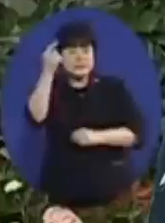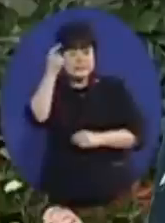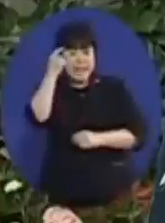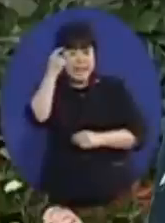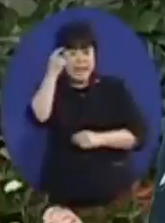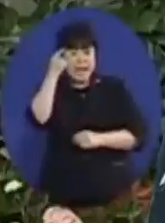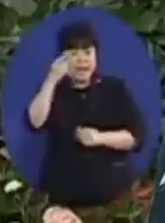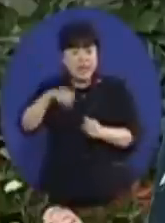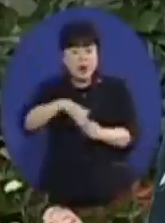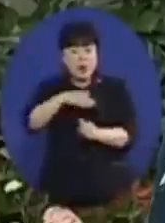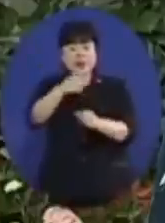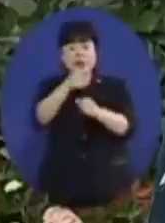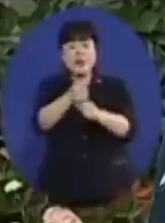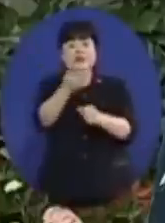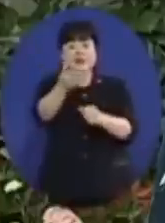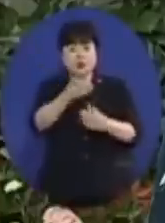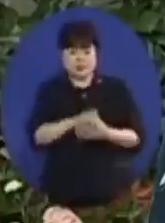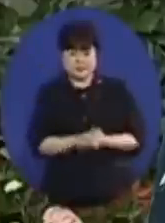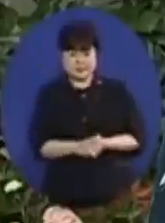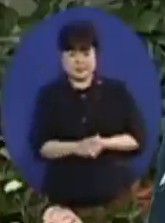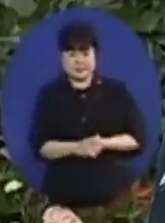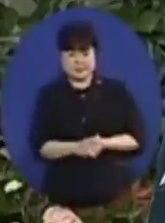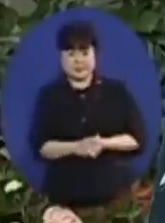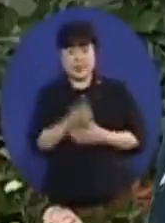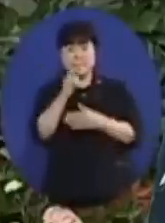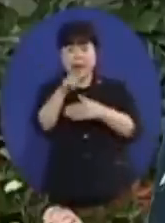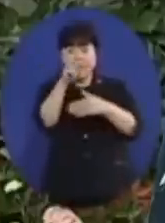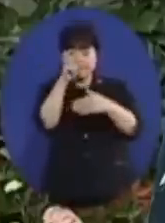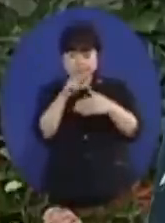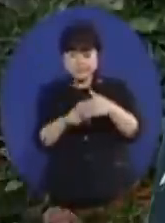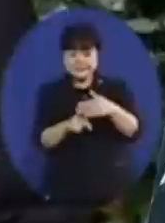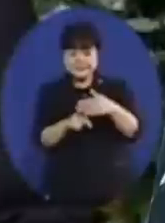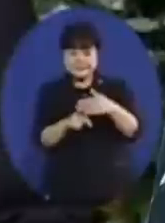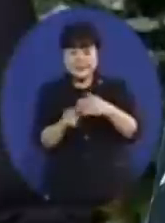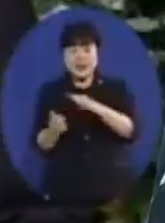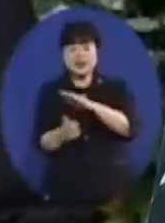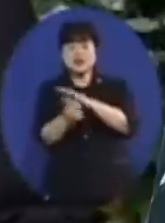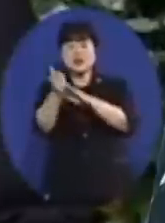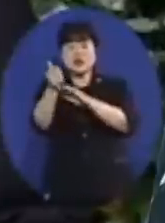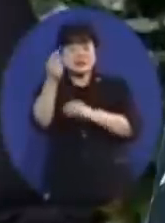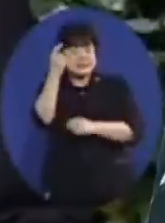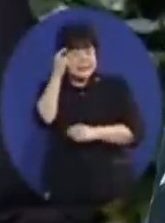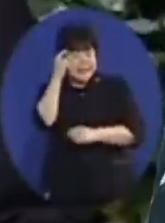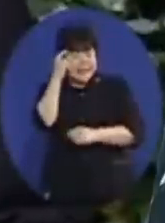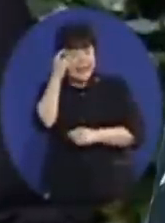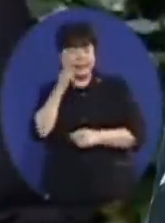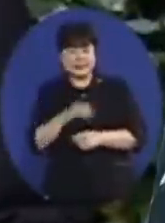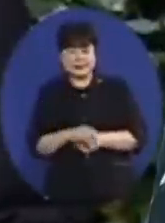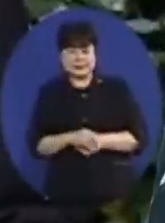우리 환경을 만들어 낸다는 것입니다 이건 마음에 소원과 생각이